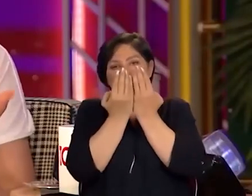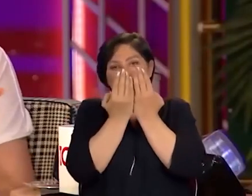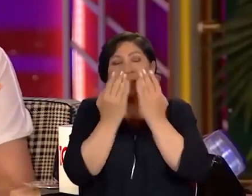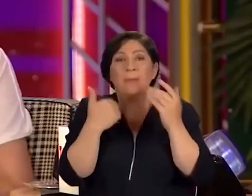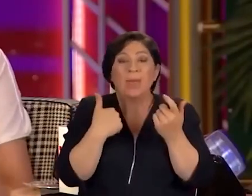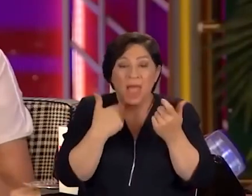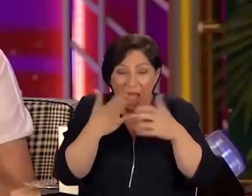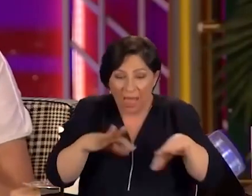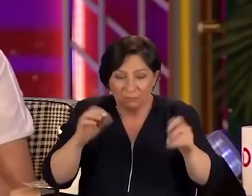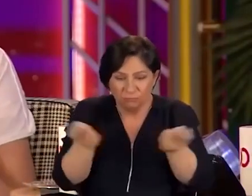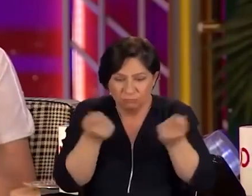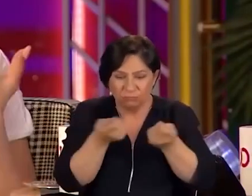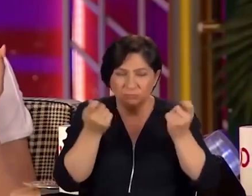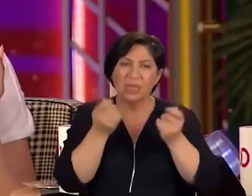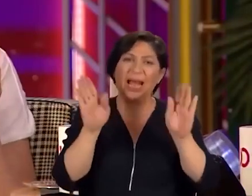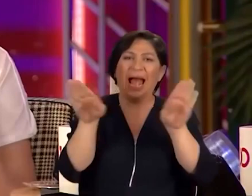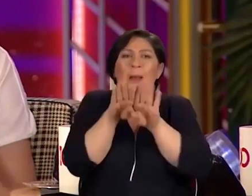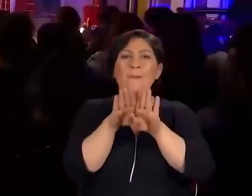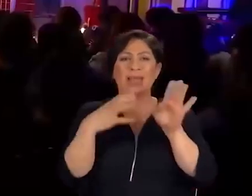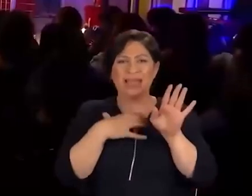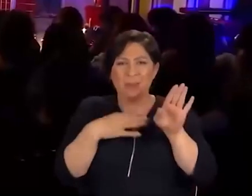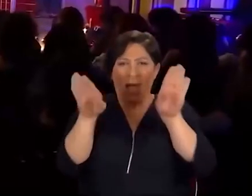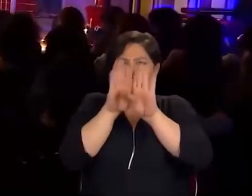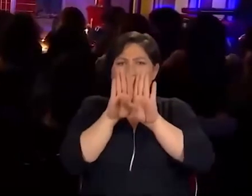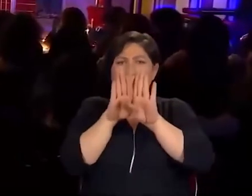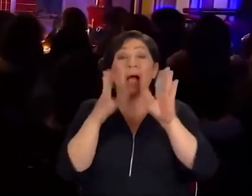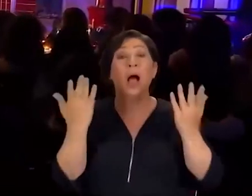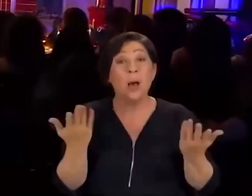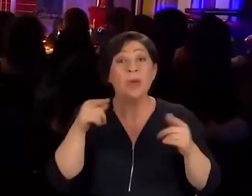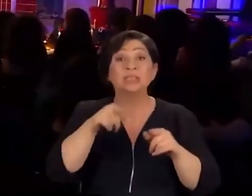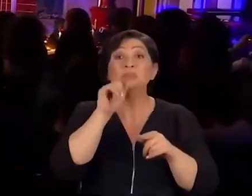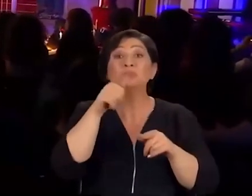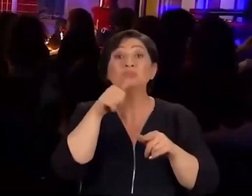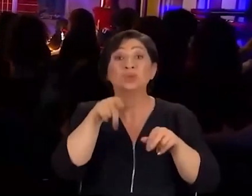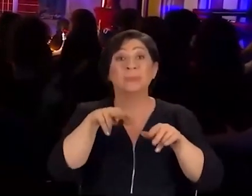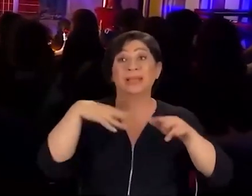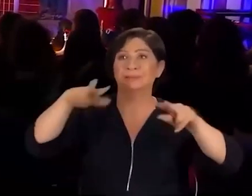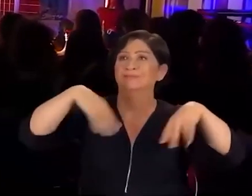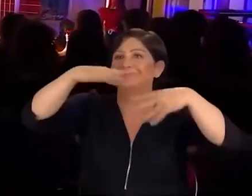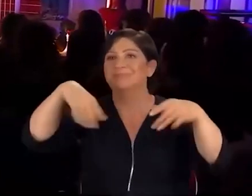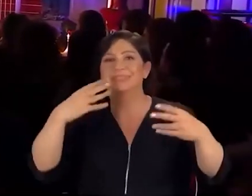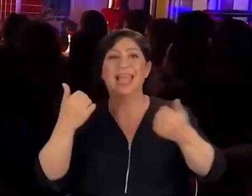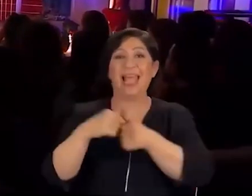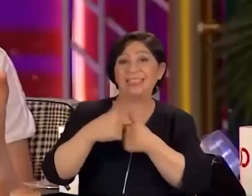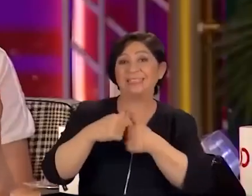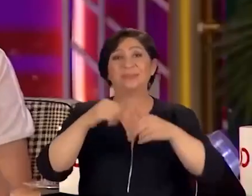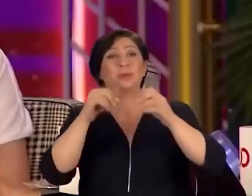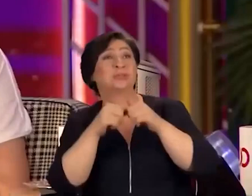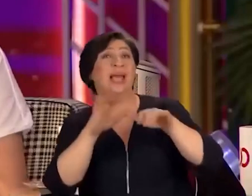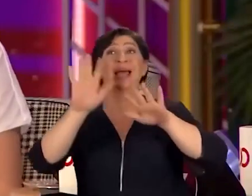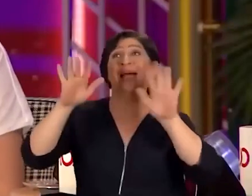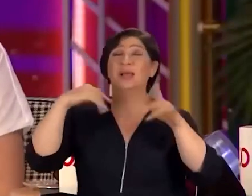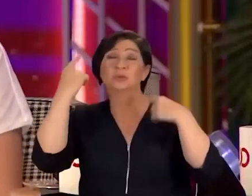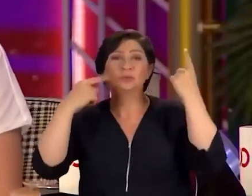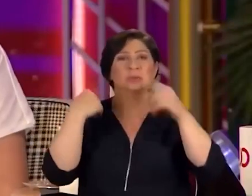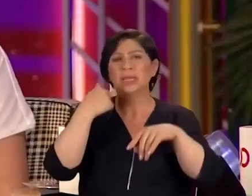Ben hazırlık aşamasında kapananlardandım. Ama hiç böyle işte ortalıkta işte eş, koca vesaire,